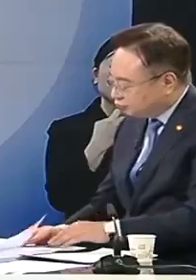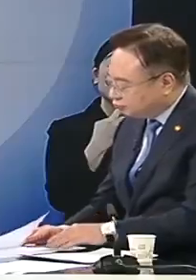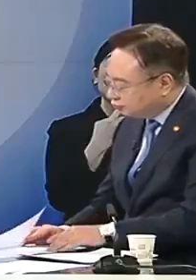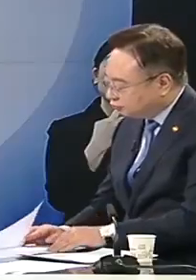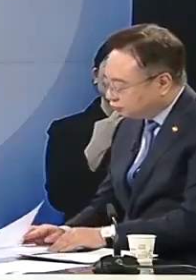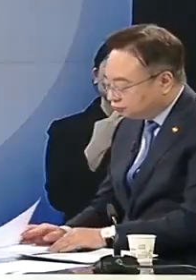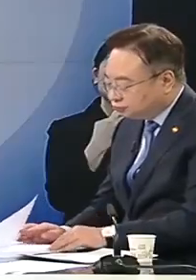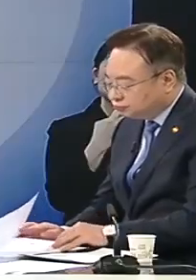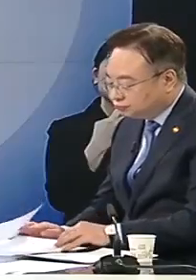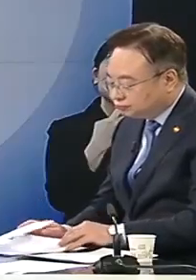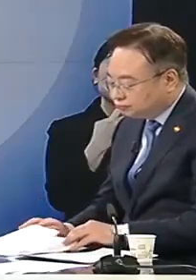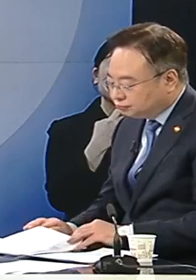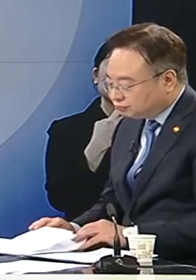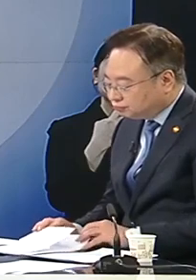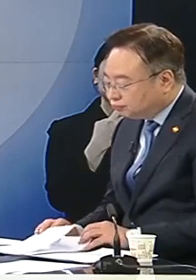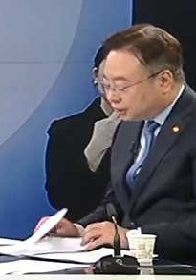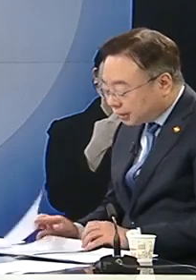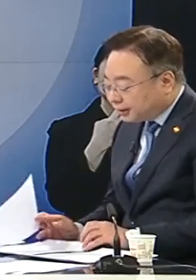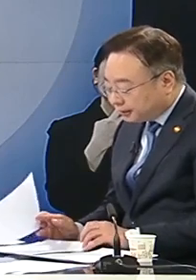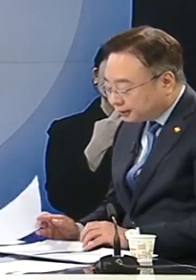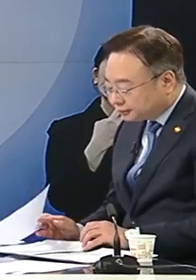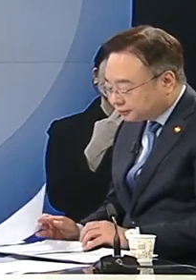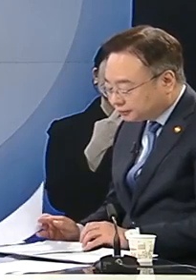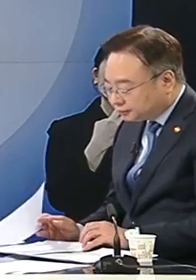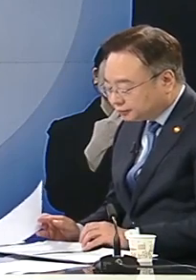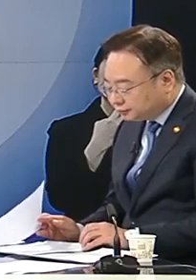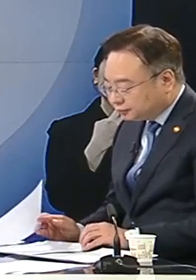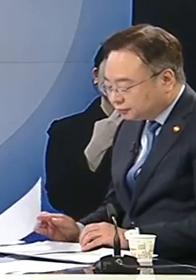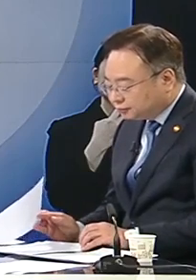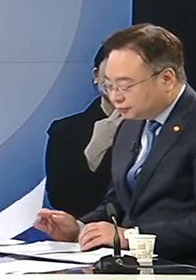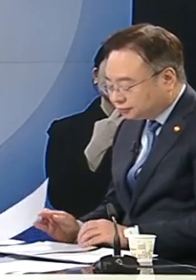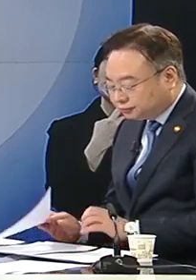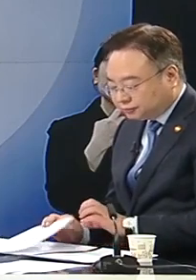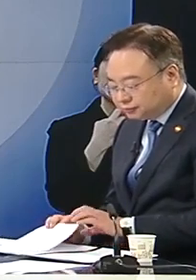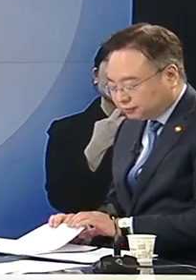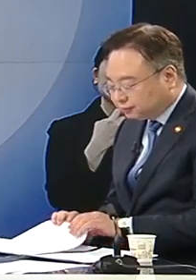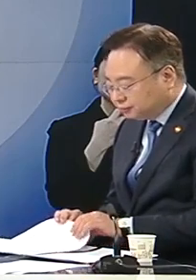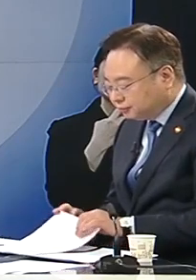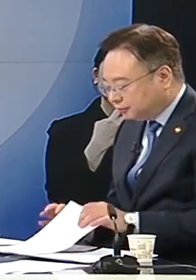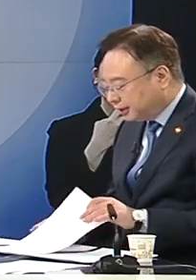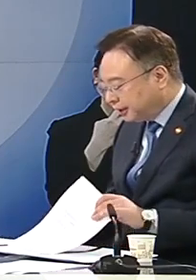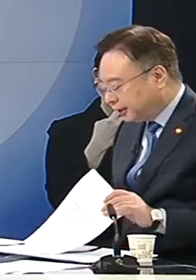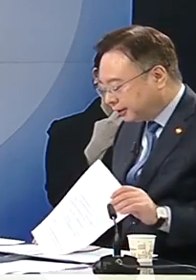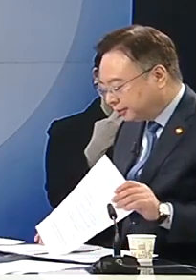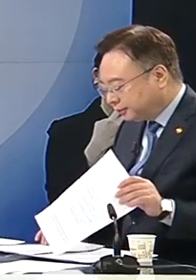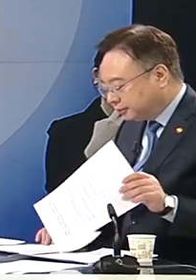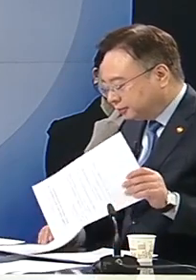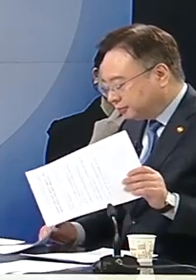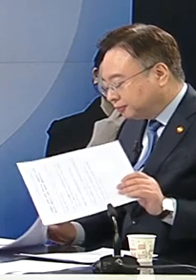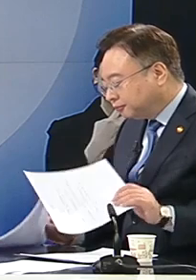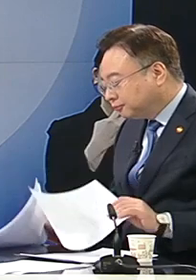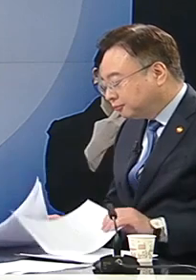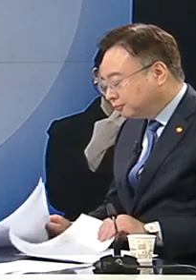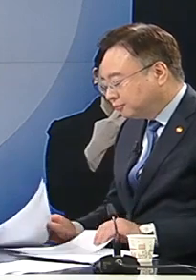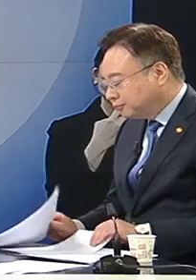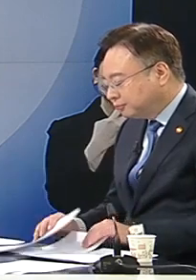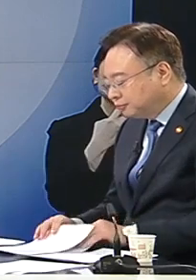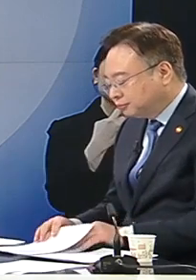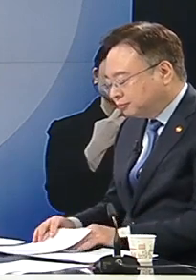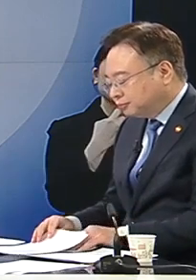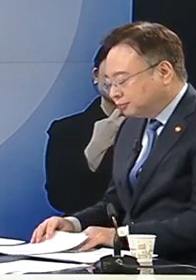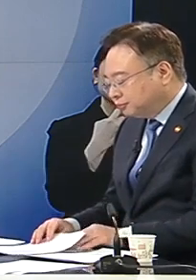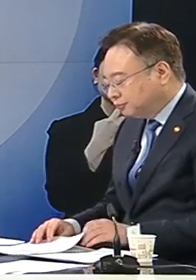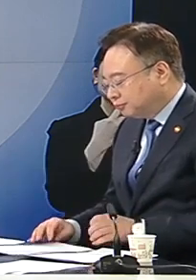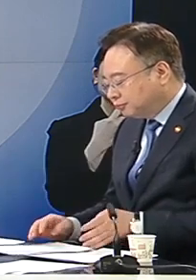차관이 법에 규정된 모든 수단을 동원할 것이다 이런 그 입장을 밝히기도 했는데 만약에